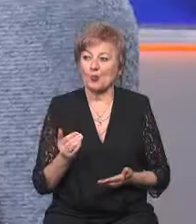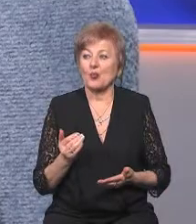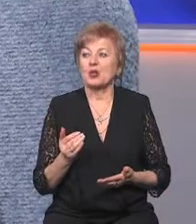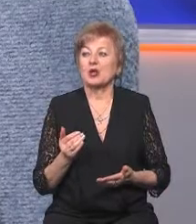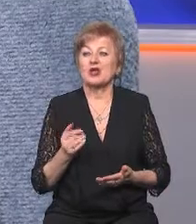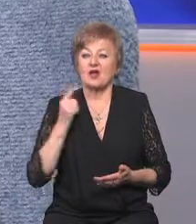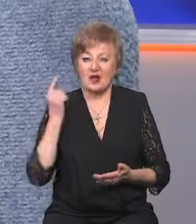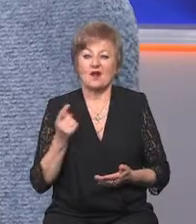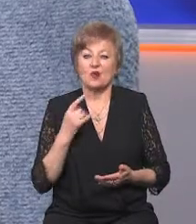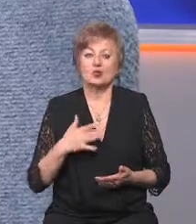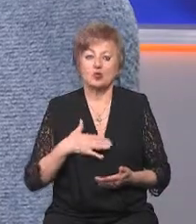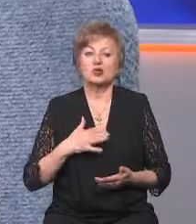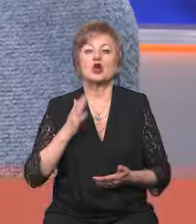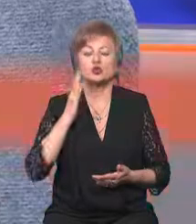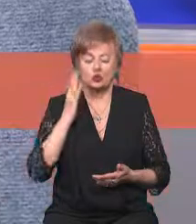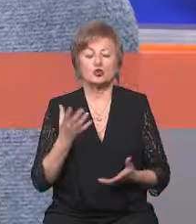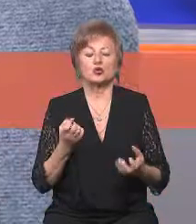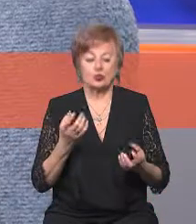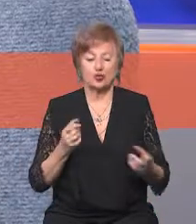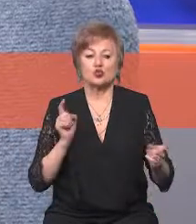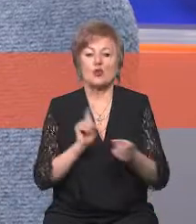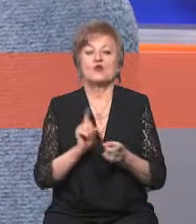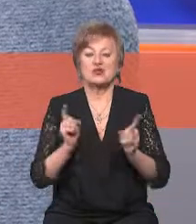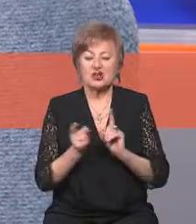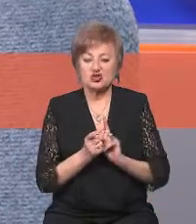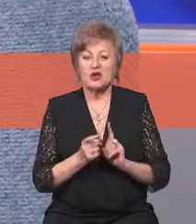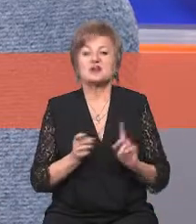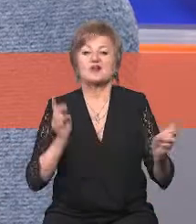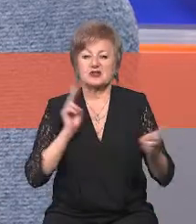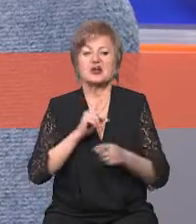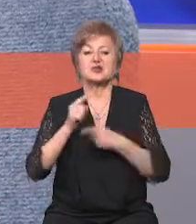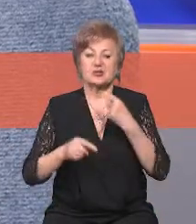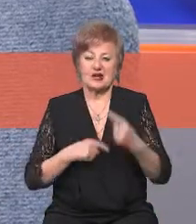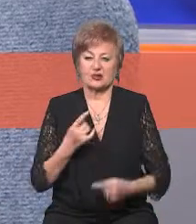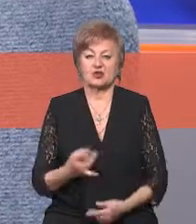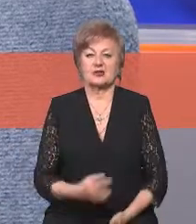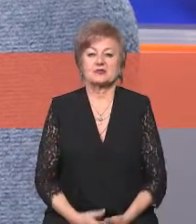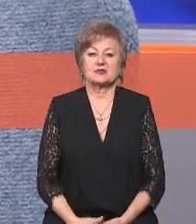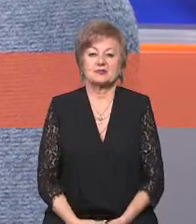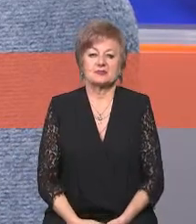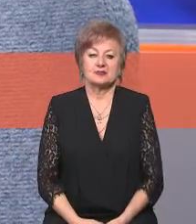реформи в області. Ще будемо і далі спостерігати. Побачимося на Суспільному.